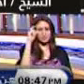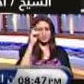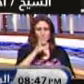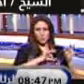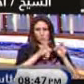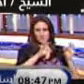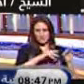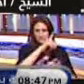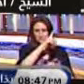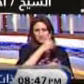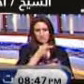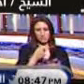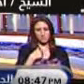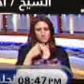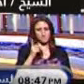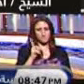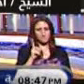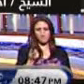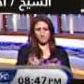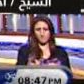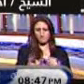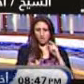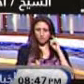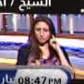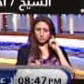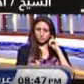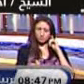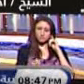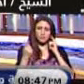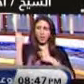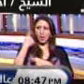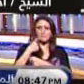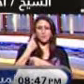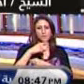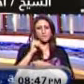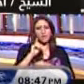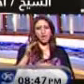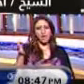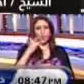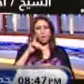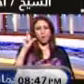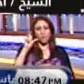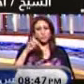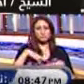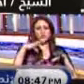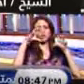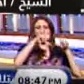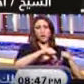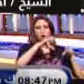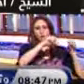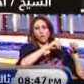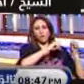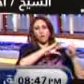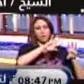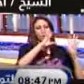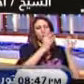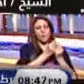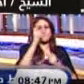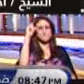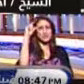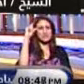ولكن أنا والله انضمامي للحركة ليس لهذا السبب، إنما إحنا كلنا شباب أئمة لا نريد إلا